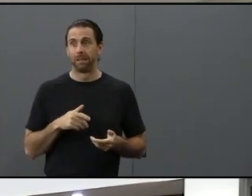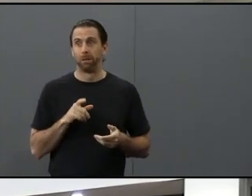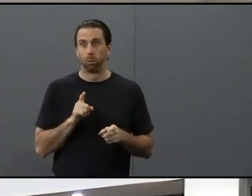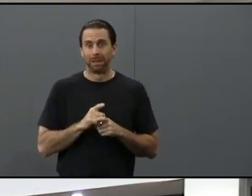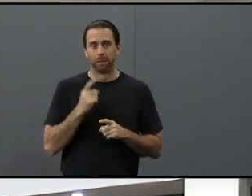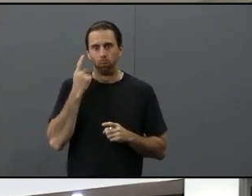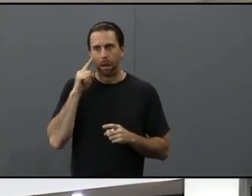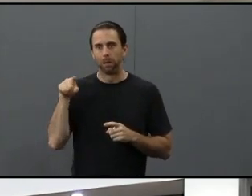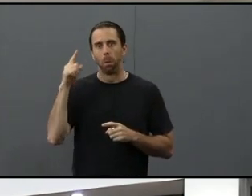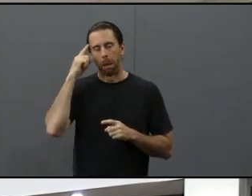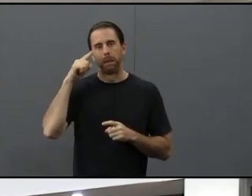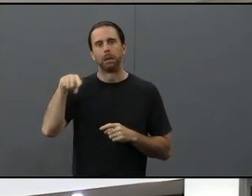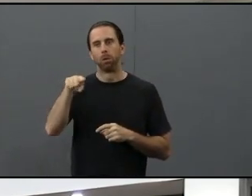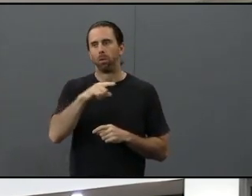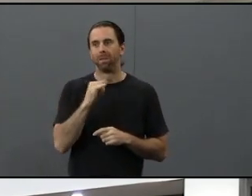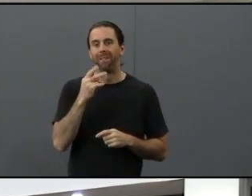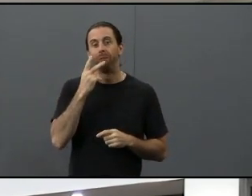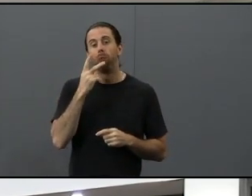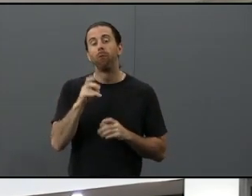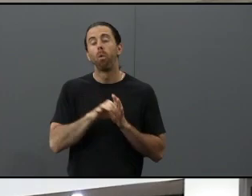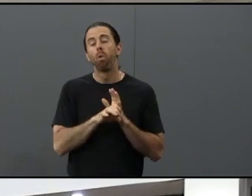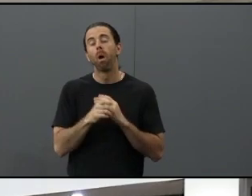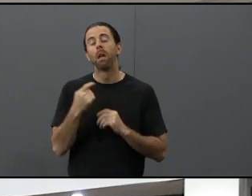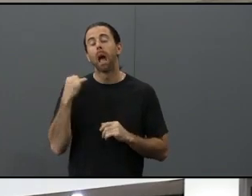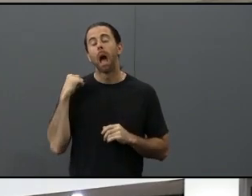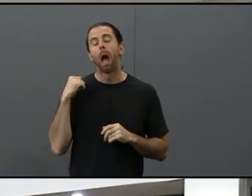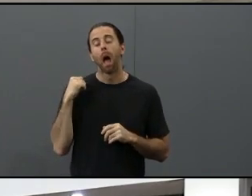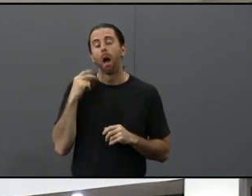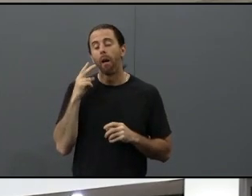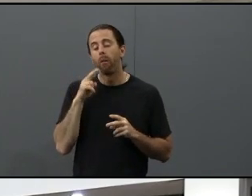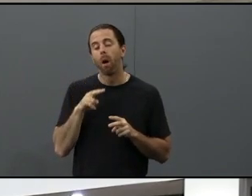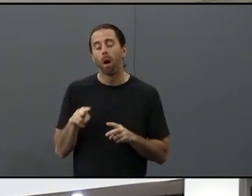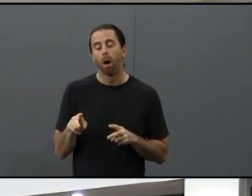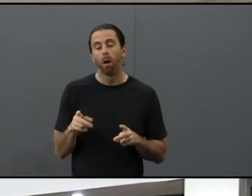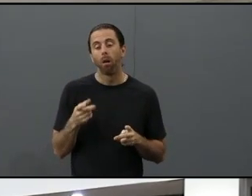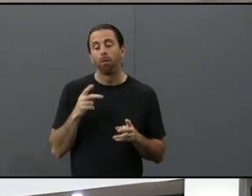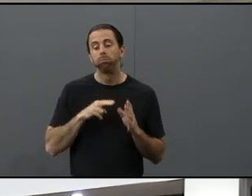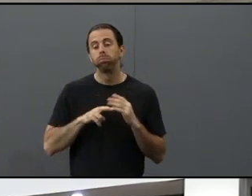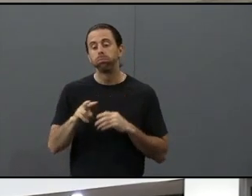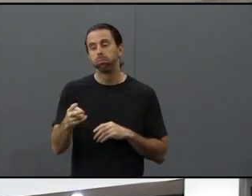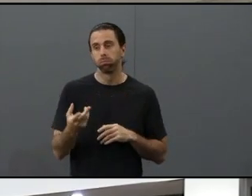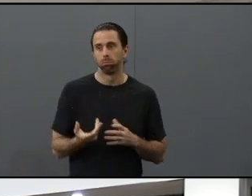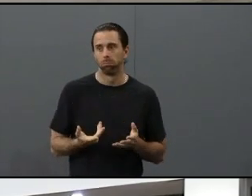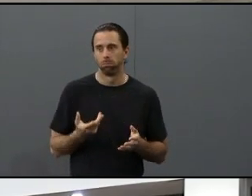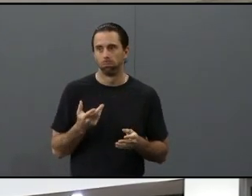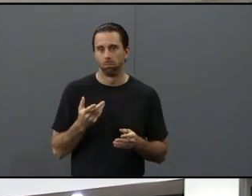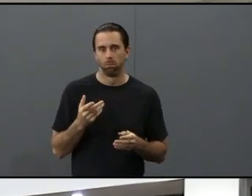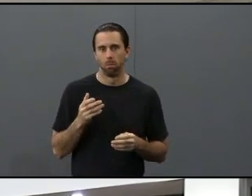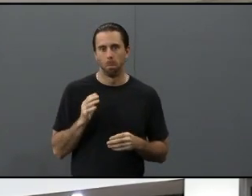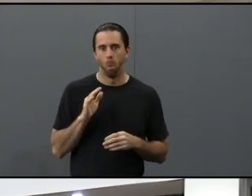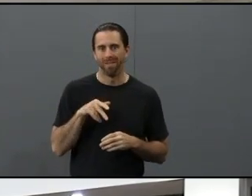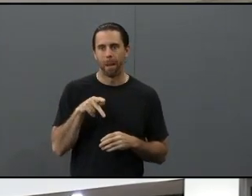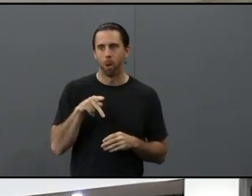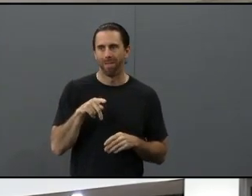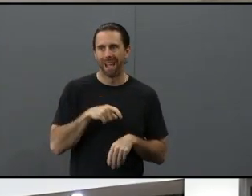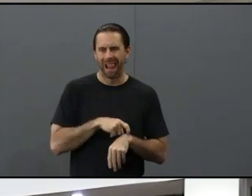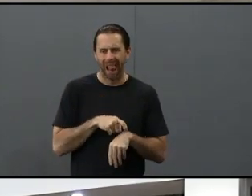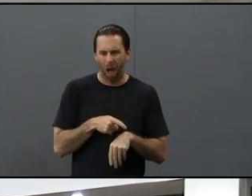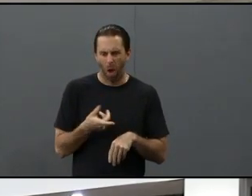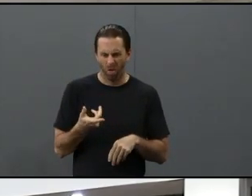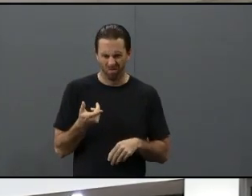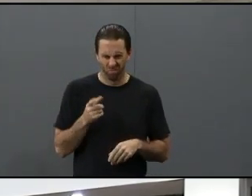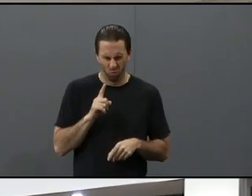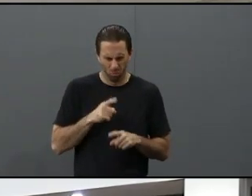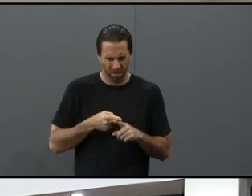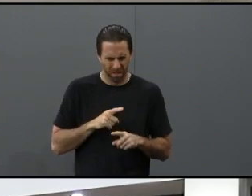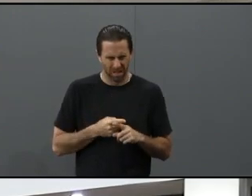autres aussi si on voit les photos d'hier je comprends pas à monter des pionniers normalement à cette heureel 13h30